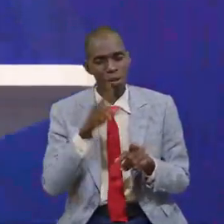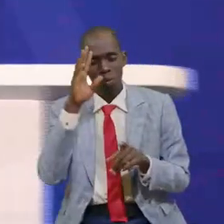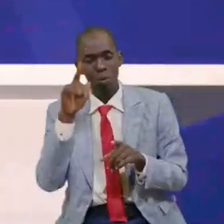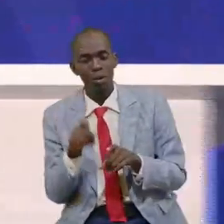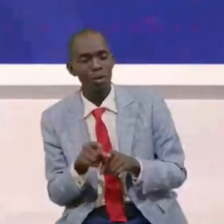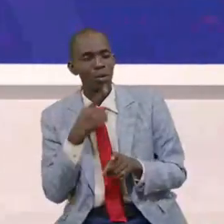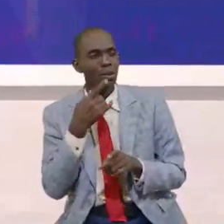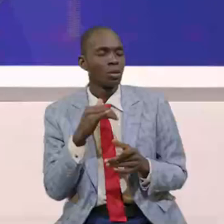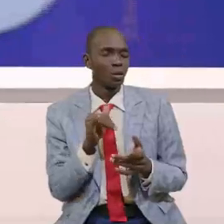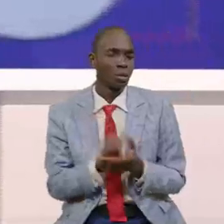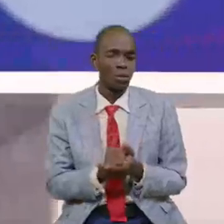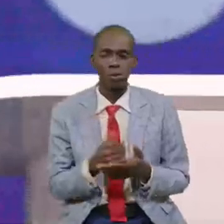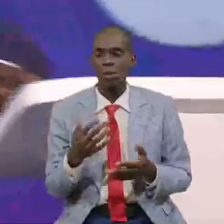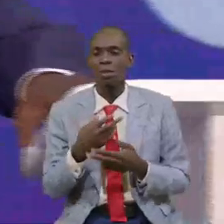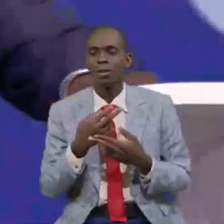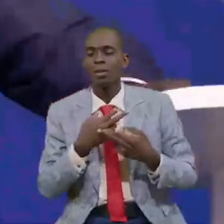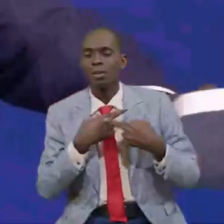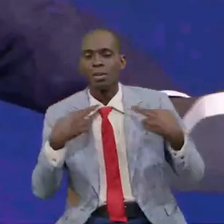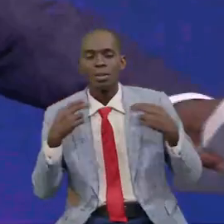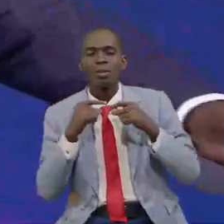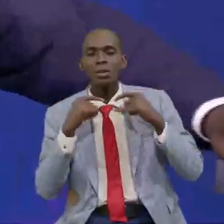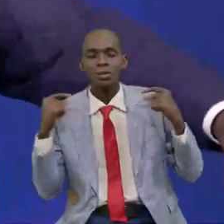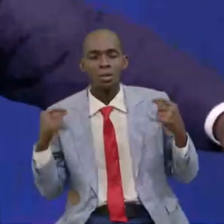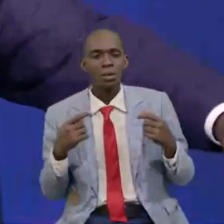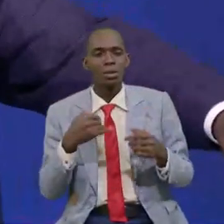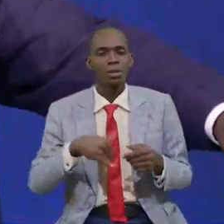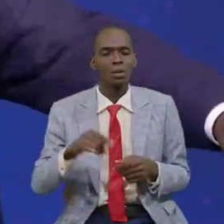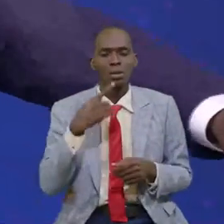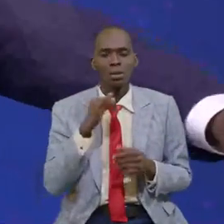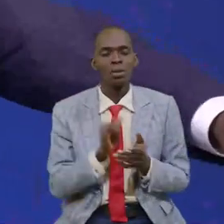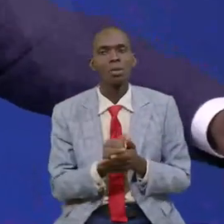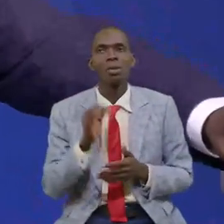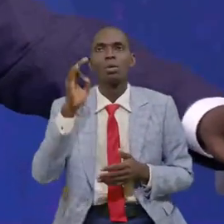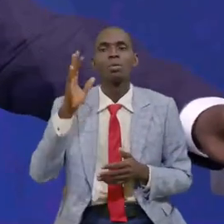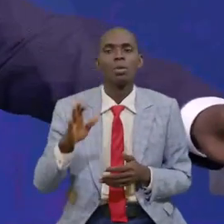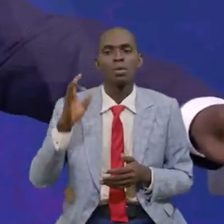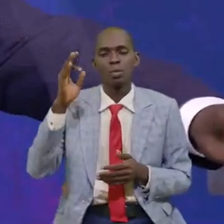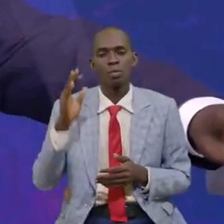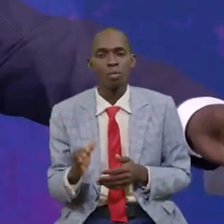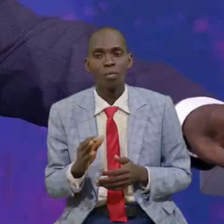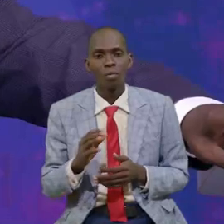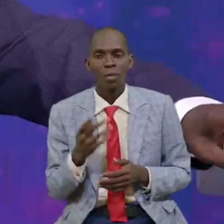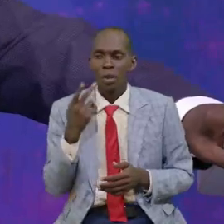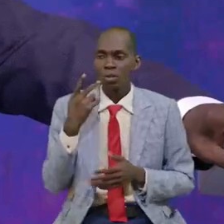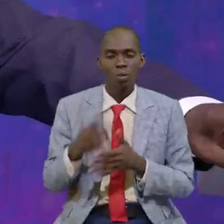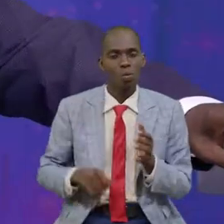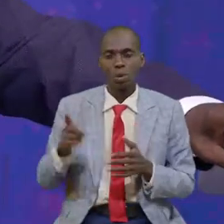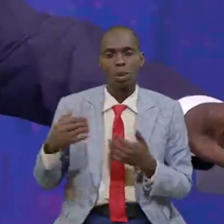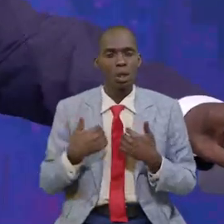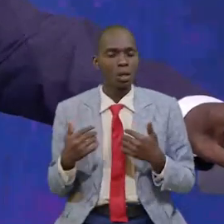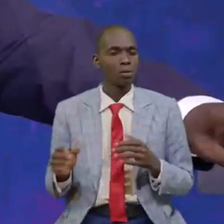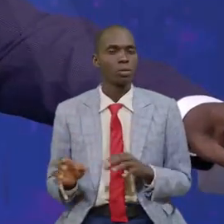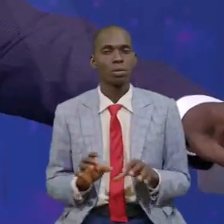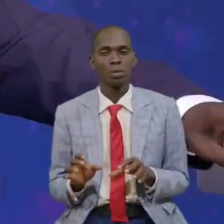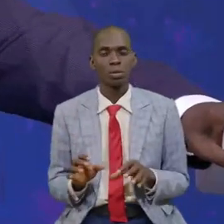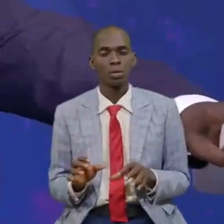toujours « Révérend, révérend !» Et ils disent encore « Pasteur, pasteur !» Regardez ce qu'il a fait.